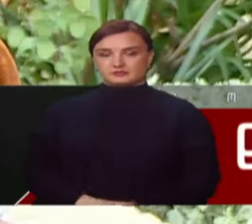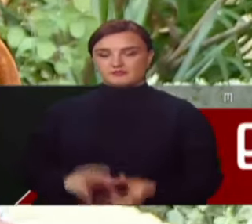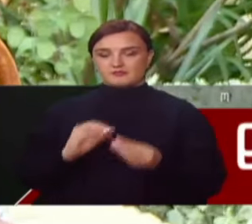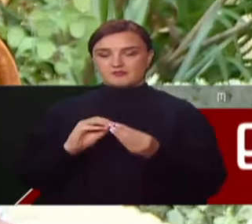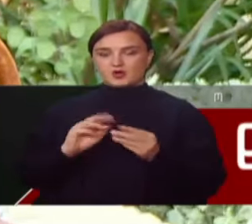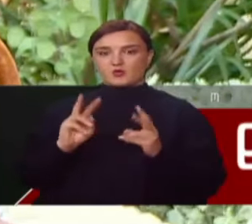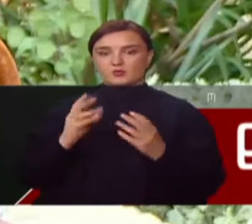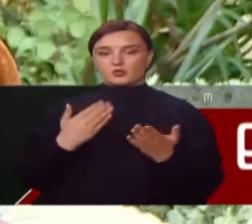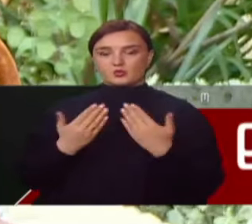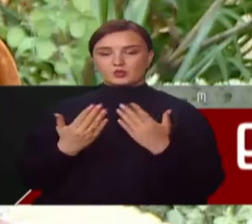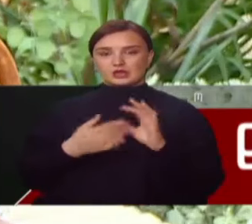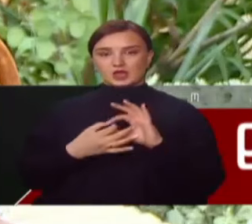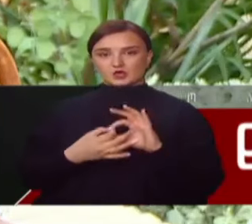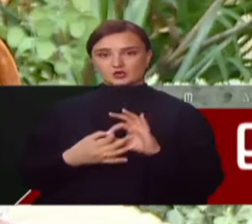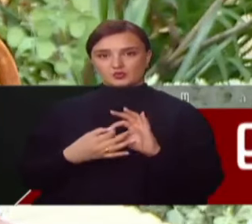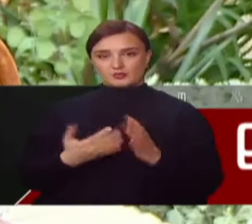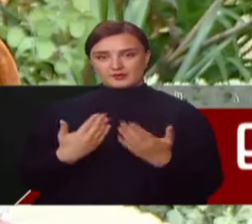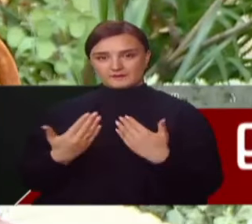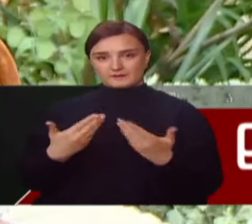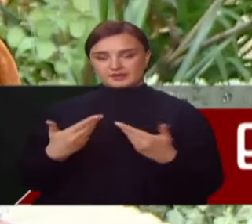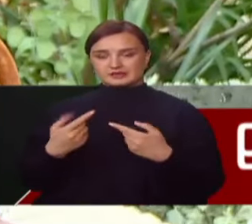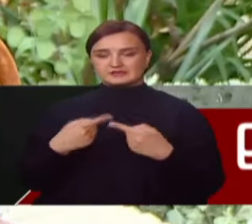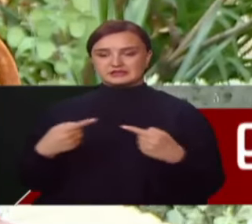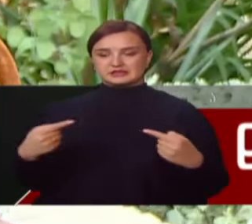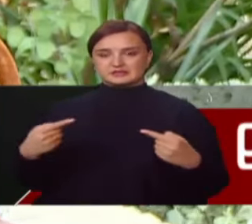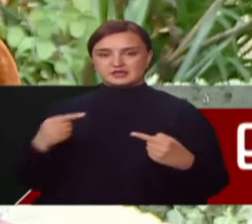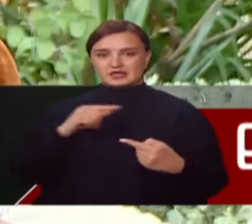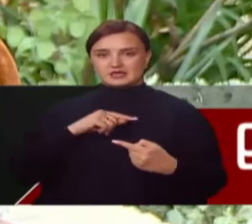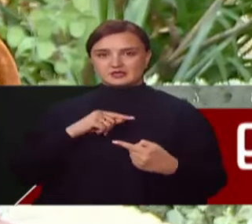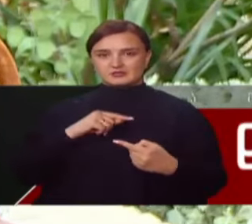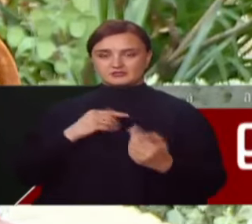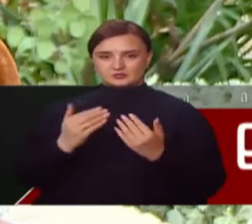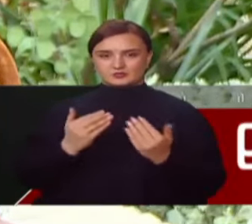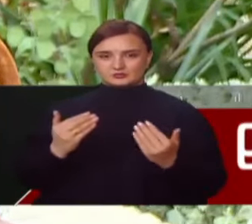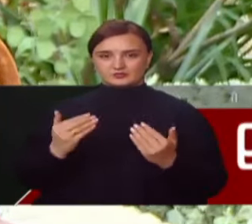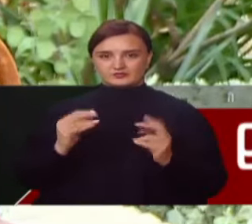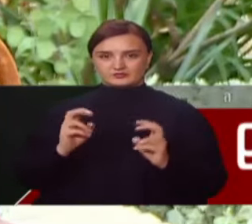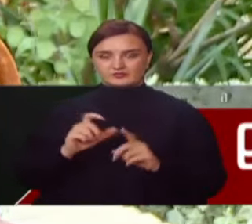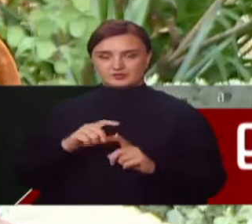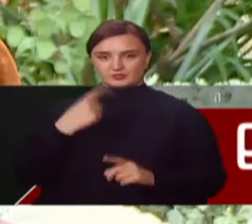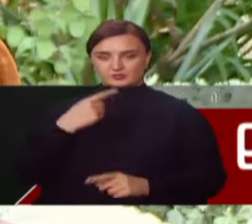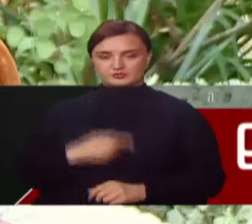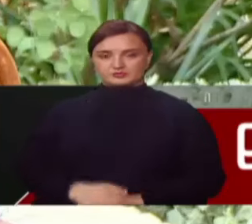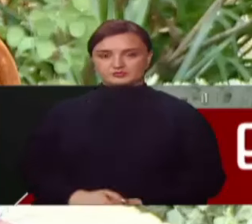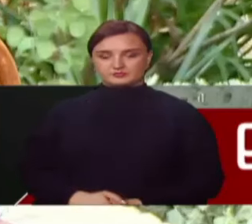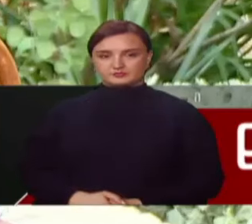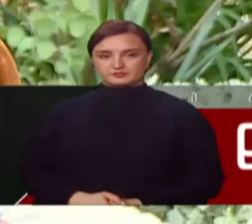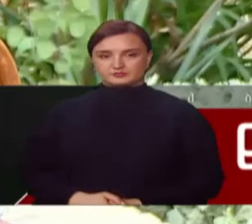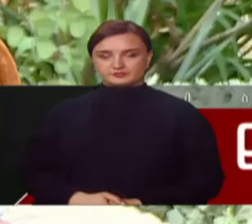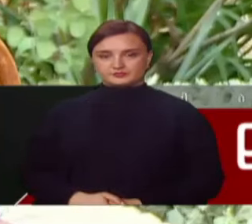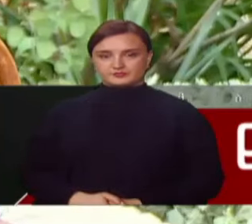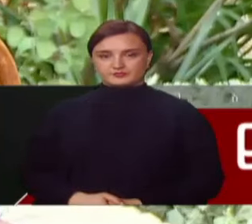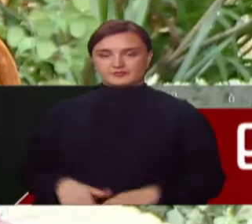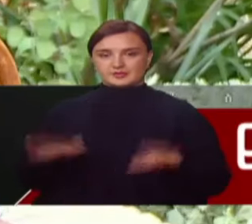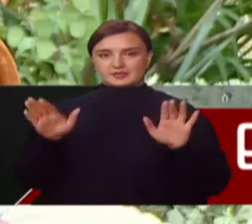მეგობრული ურთიერთობები, სხვადასხვა ფერმერული ხასიათს გულისხმობ, აი